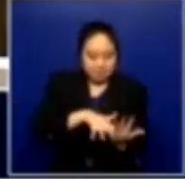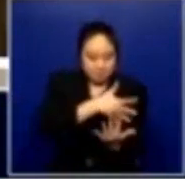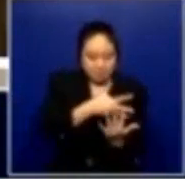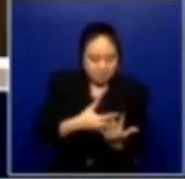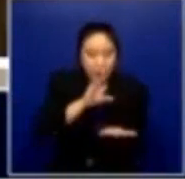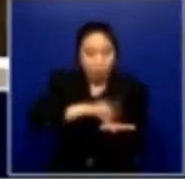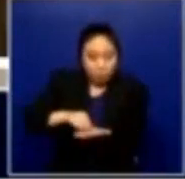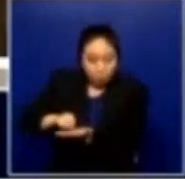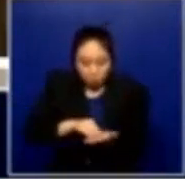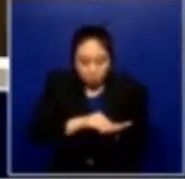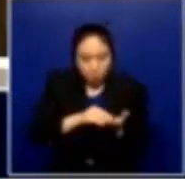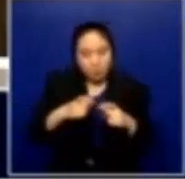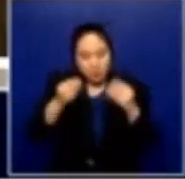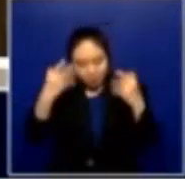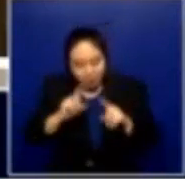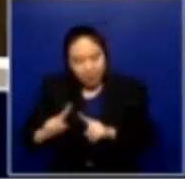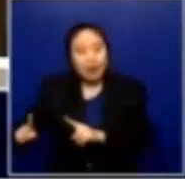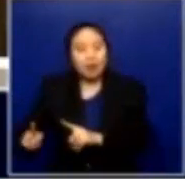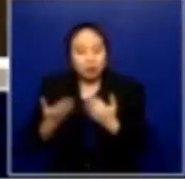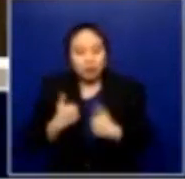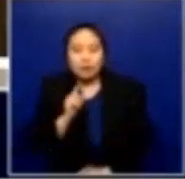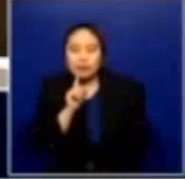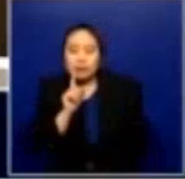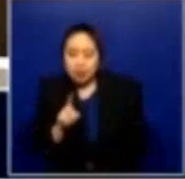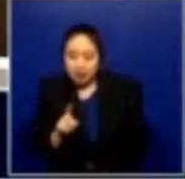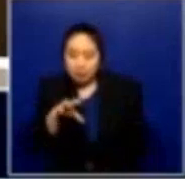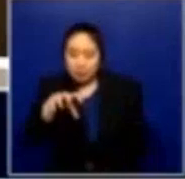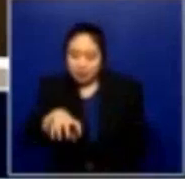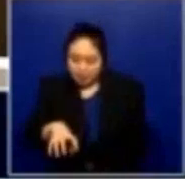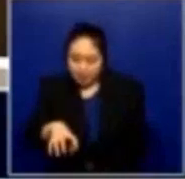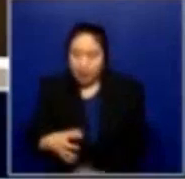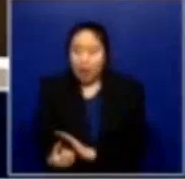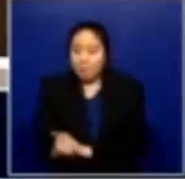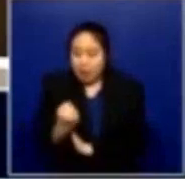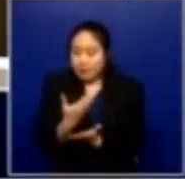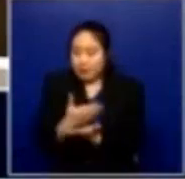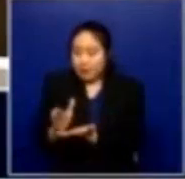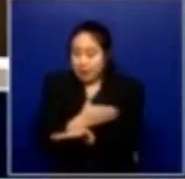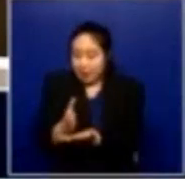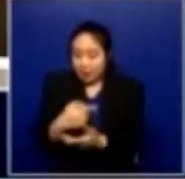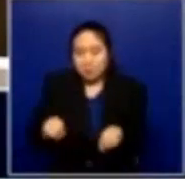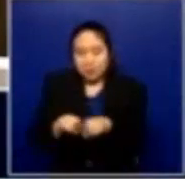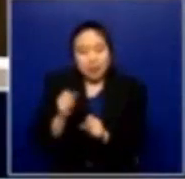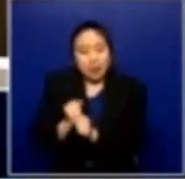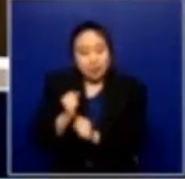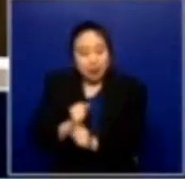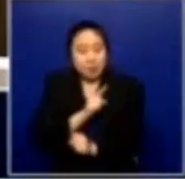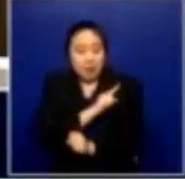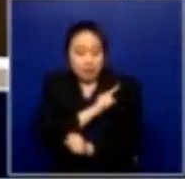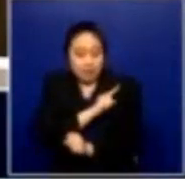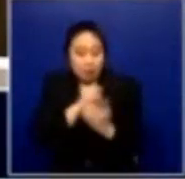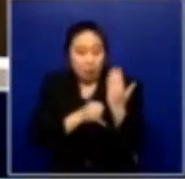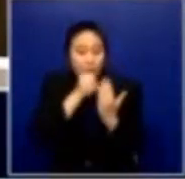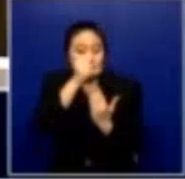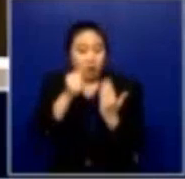ถามไปถึงสำนักงานคณะกรรมการกระจายอำนาจครับที่เป็นการถ่ายโอนงานภารกิจของท้องถิ่น